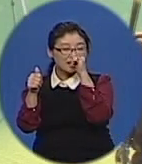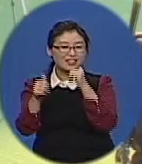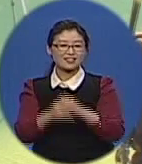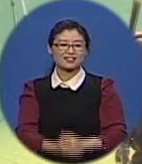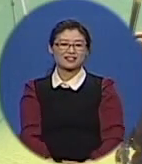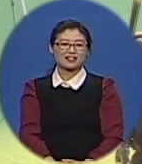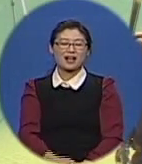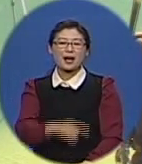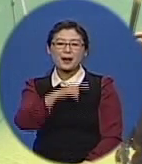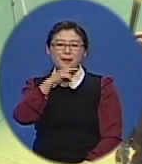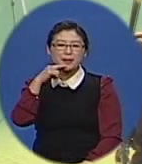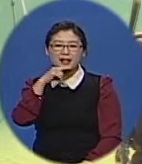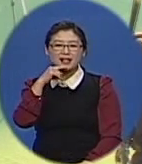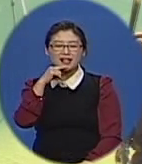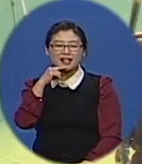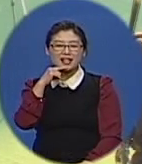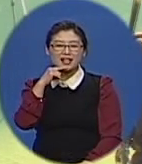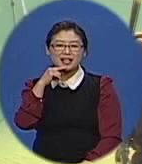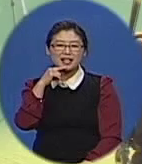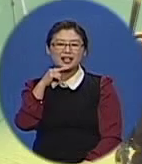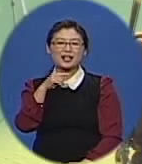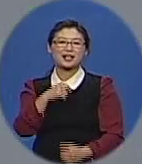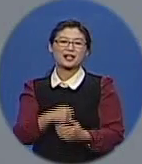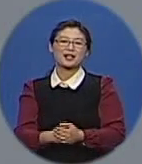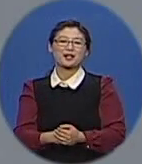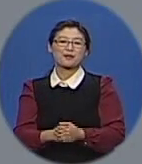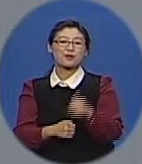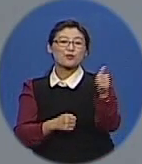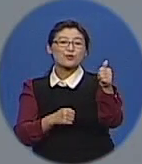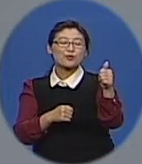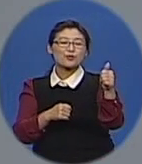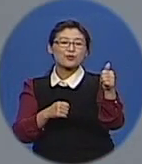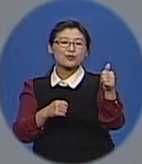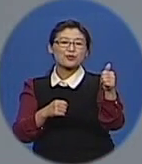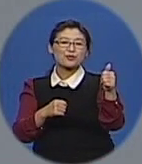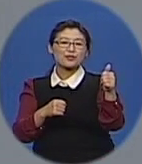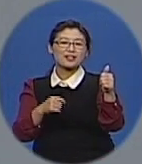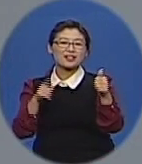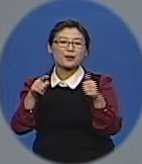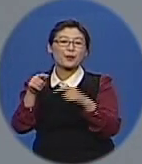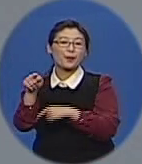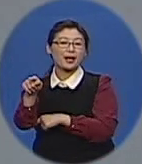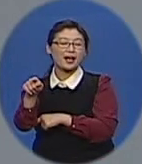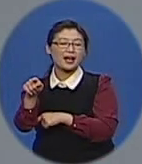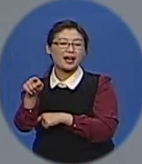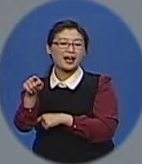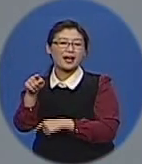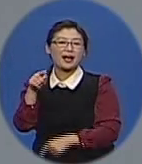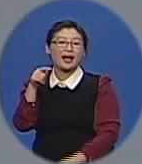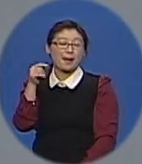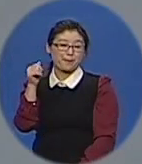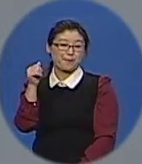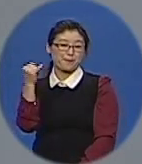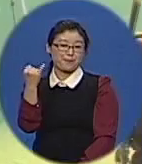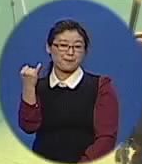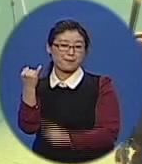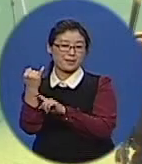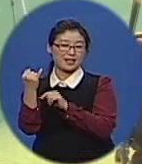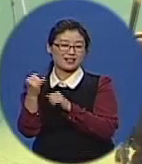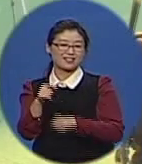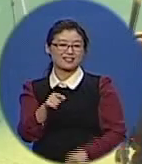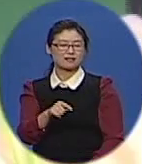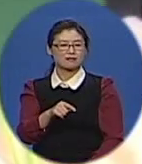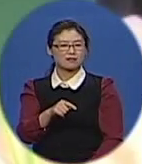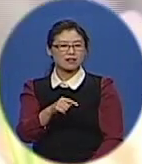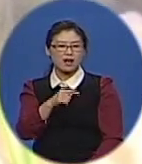보면 빨간 게 숫깃이고 이게 암깃입니다. 이게 반드시 숫깃이 위로 바깥으로 나와야 됩니다. 이게 밖으로. 네네.